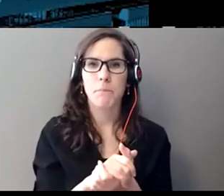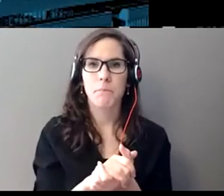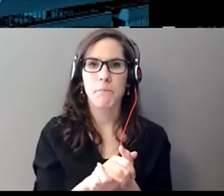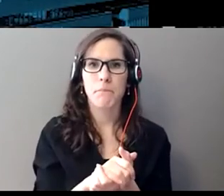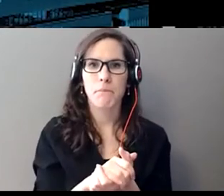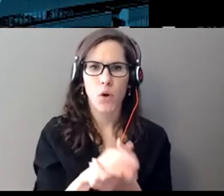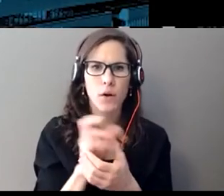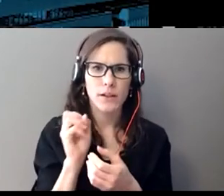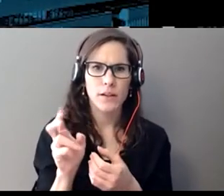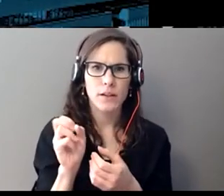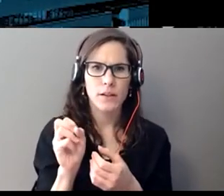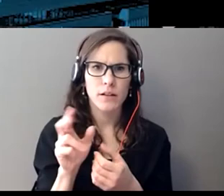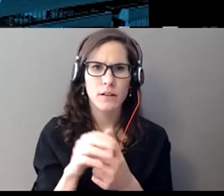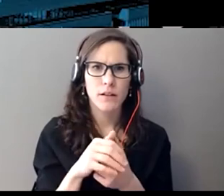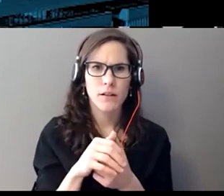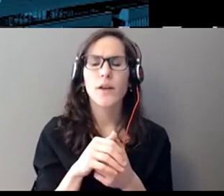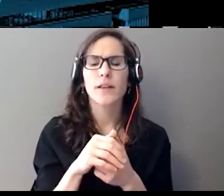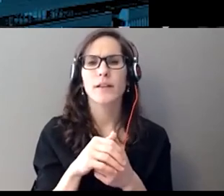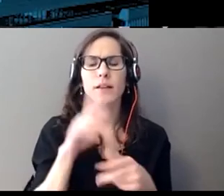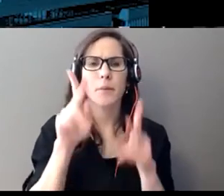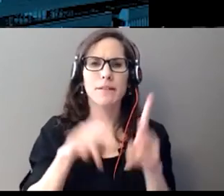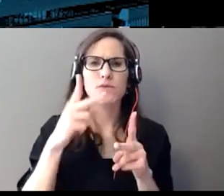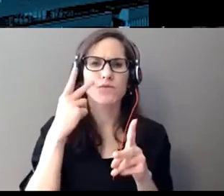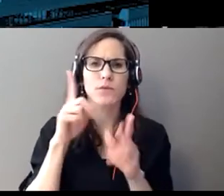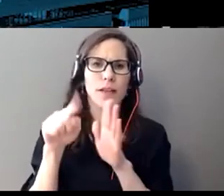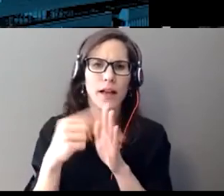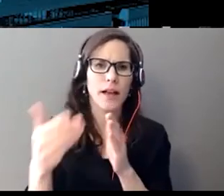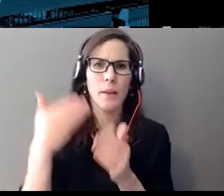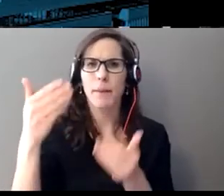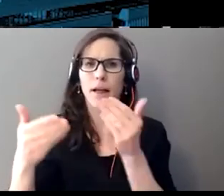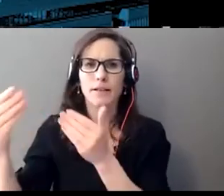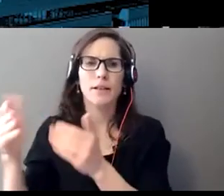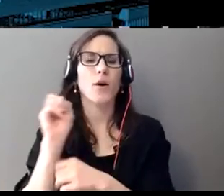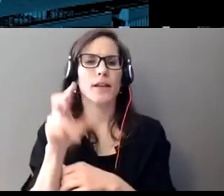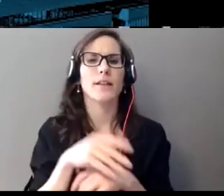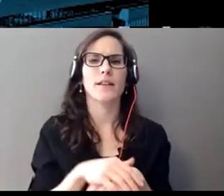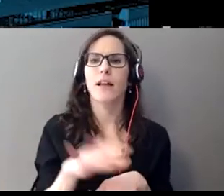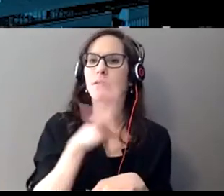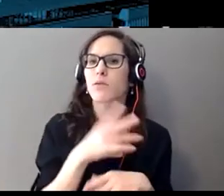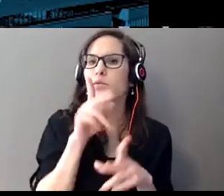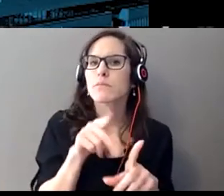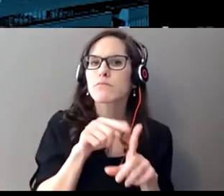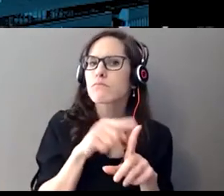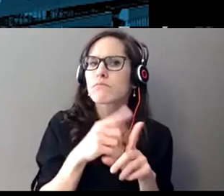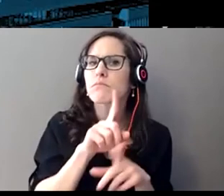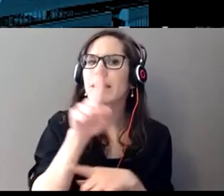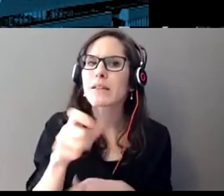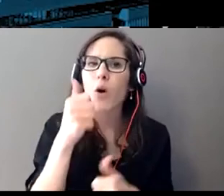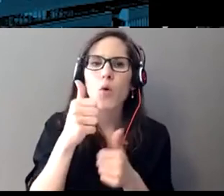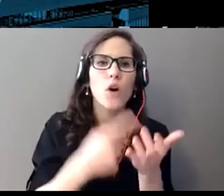ok donc les personnes réapparaissent donc est-ce qu'il y aurait quelqu'un qui aurait une question à poser ou un commentaire